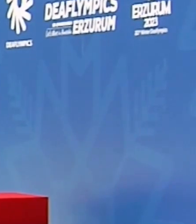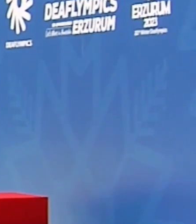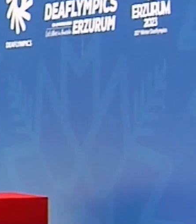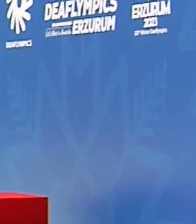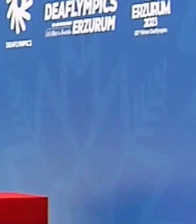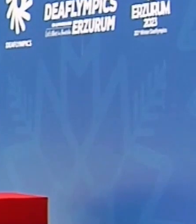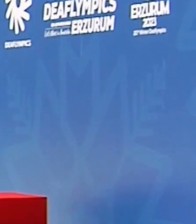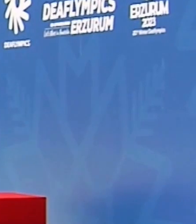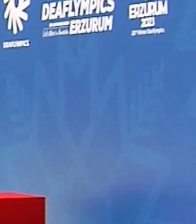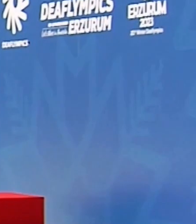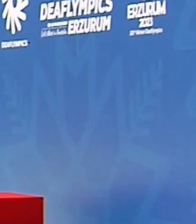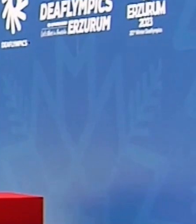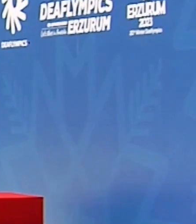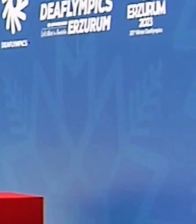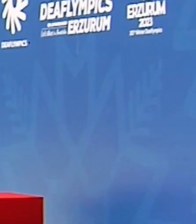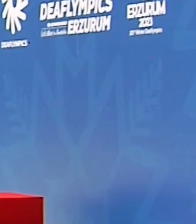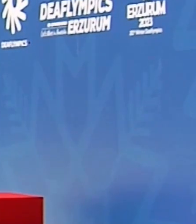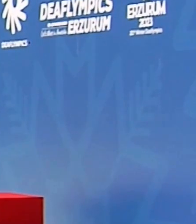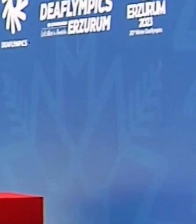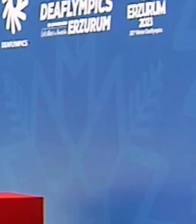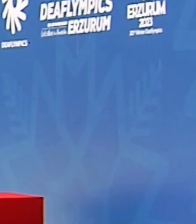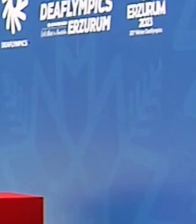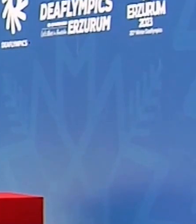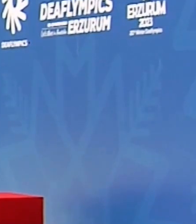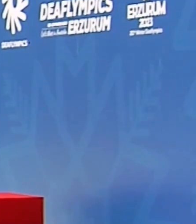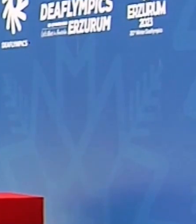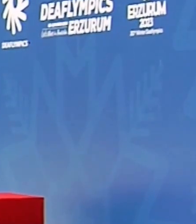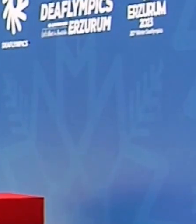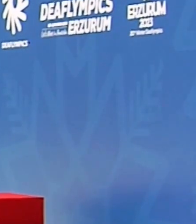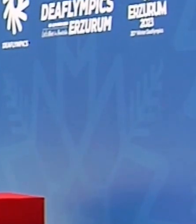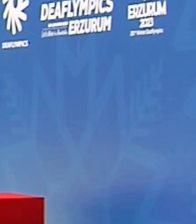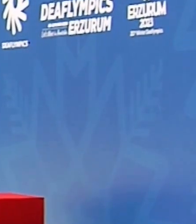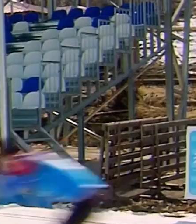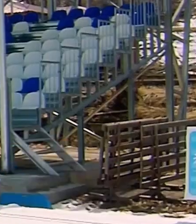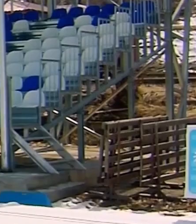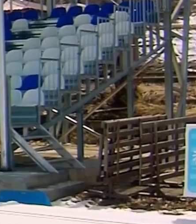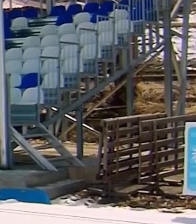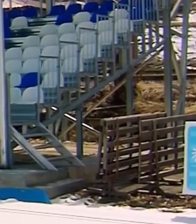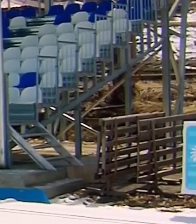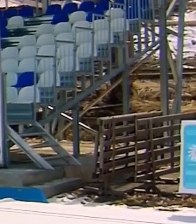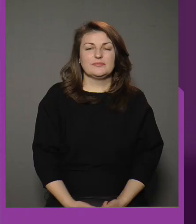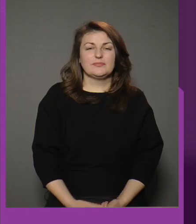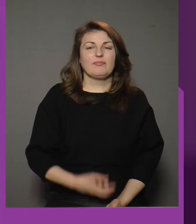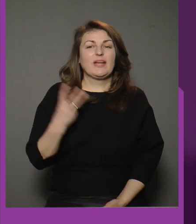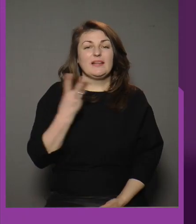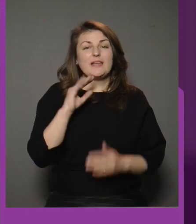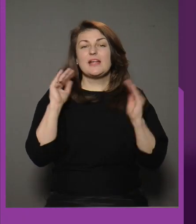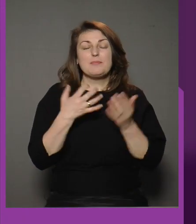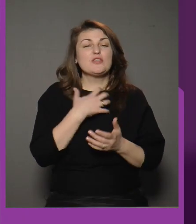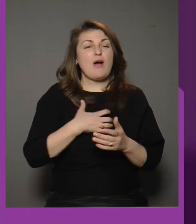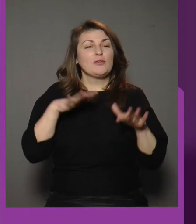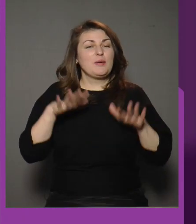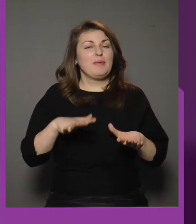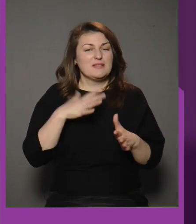підтримують, допомагають, захищають нас. Це дуже велика шана і ми подяка. Третє, але не менш вагоме місце